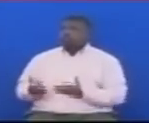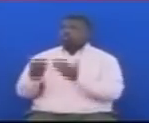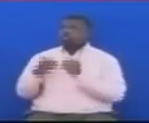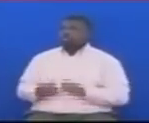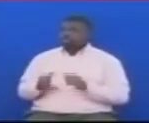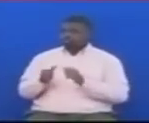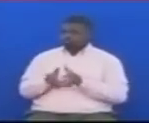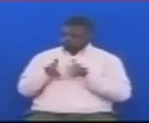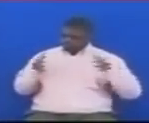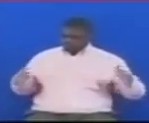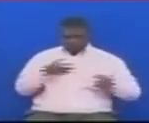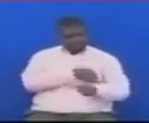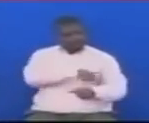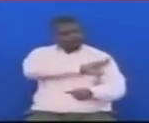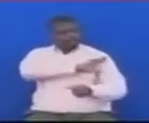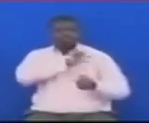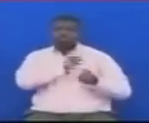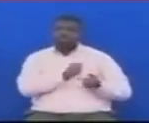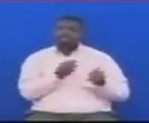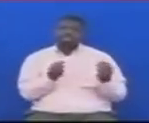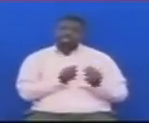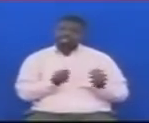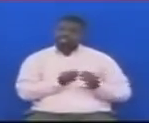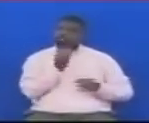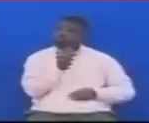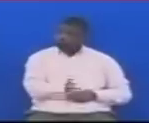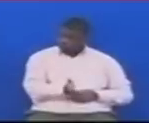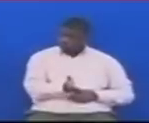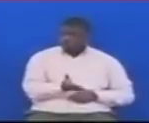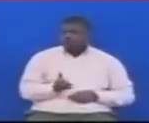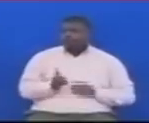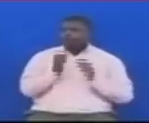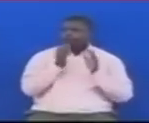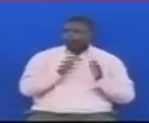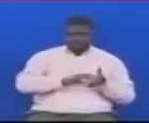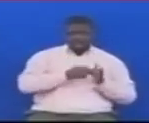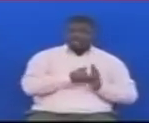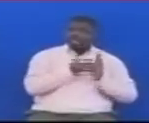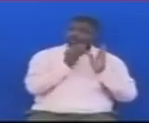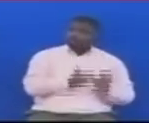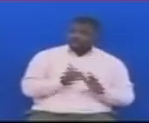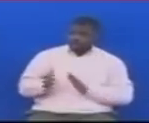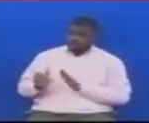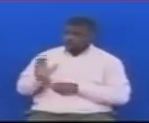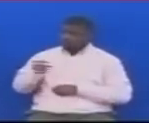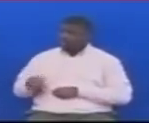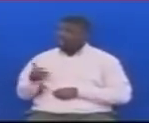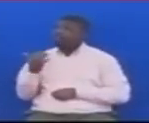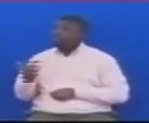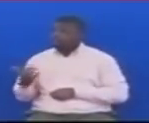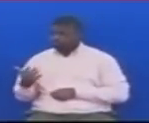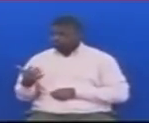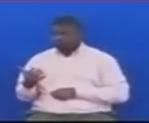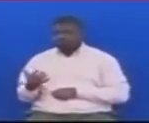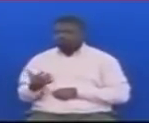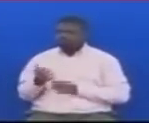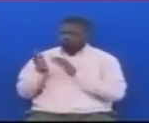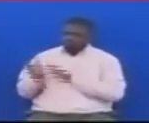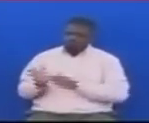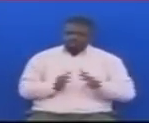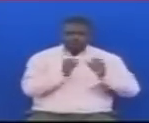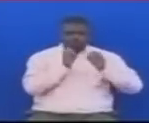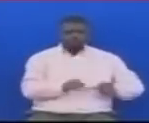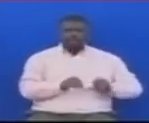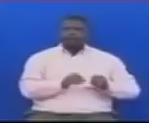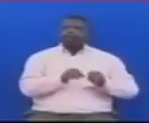mkubwa wa rasilimali na rasilimali chache zilizopo katika mpango mkakati wa miaka mitano, mahakama iliamua kujipanga upya